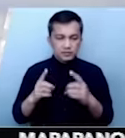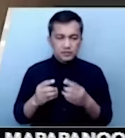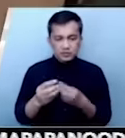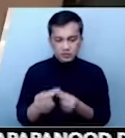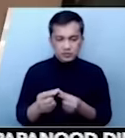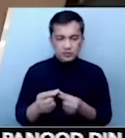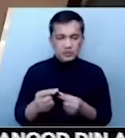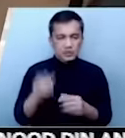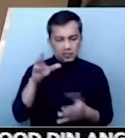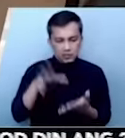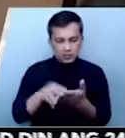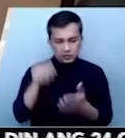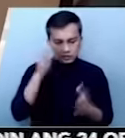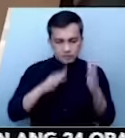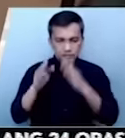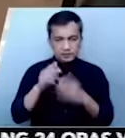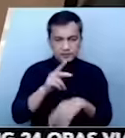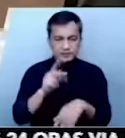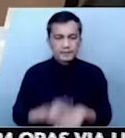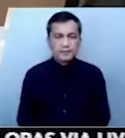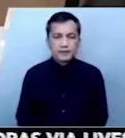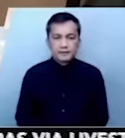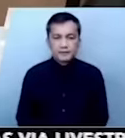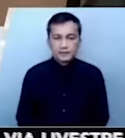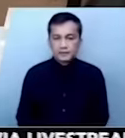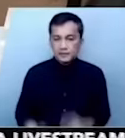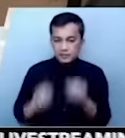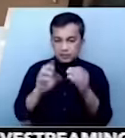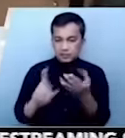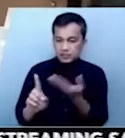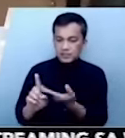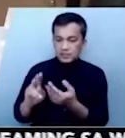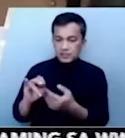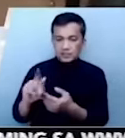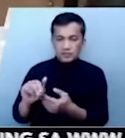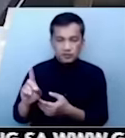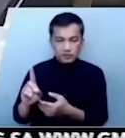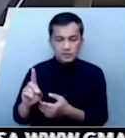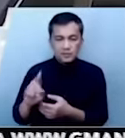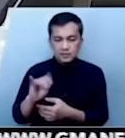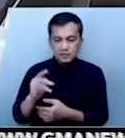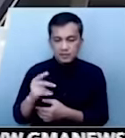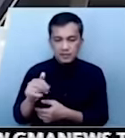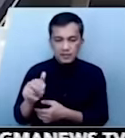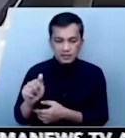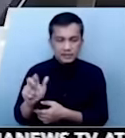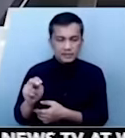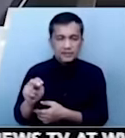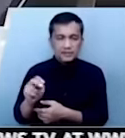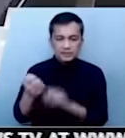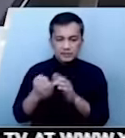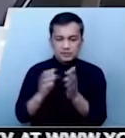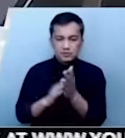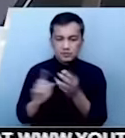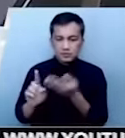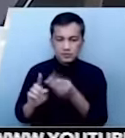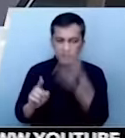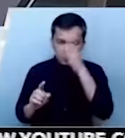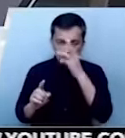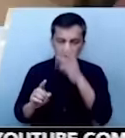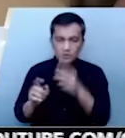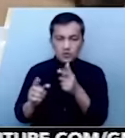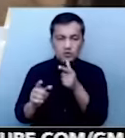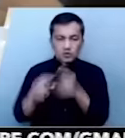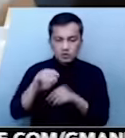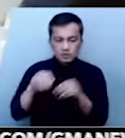bansa. Pero si Teacher Raymond Bongalos ng Manggahan Elementary School sa Pasig, nag-aalala kung sino ang papalit sa kanyang admin